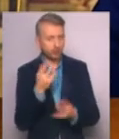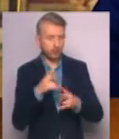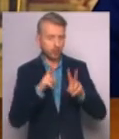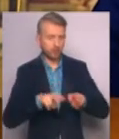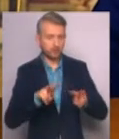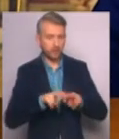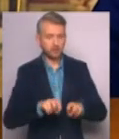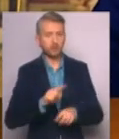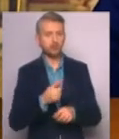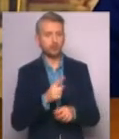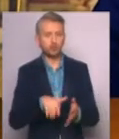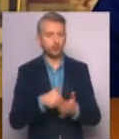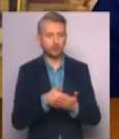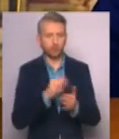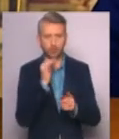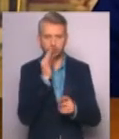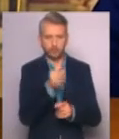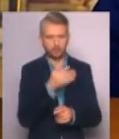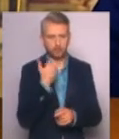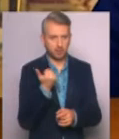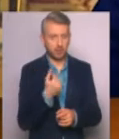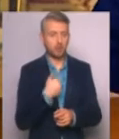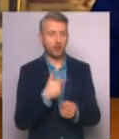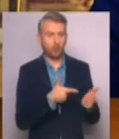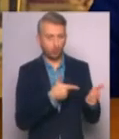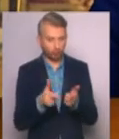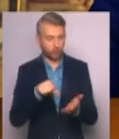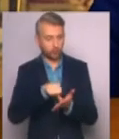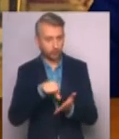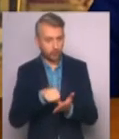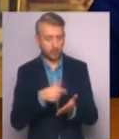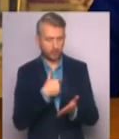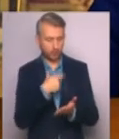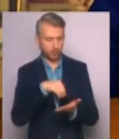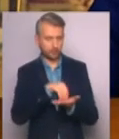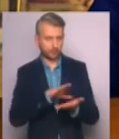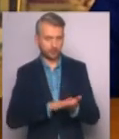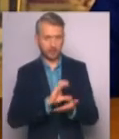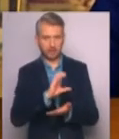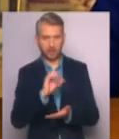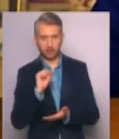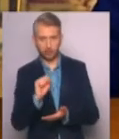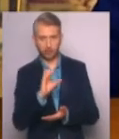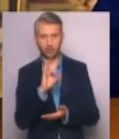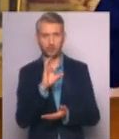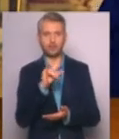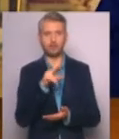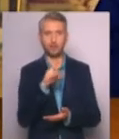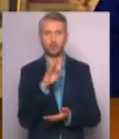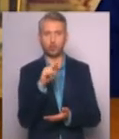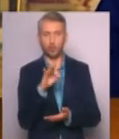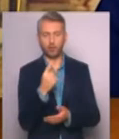розібратися, чому немає реагування. Я готовий долучитися, тому я собі позначив, що Сергій Анатолійович Осіповського 1. Я думаю,